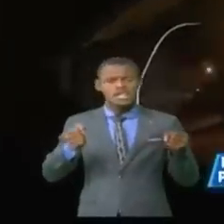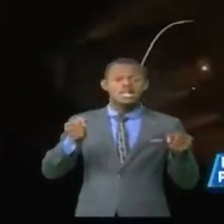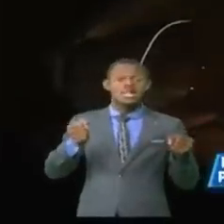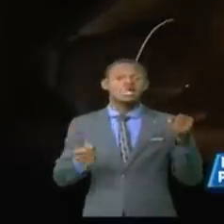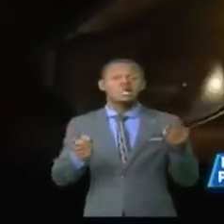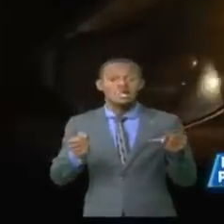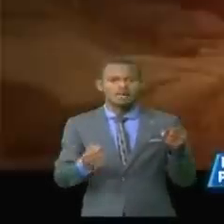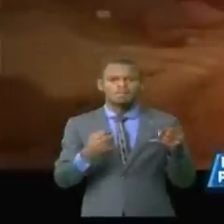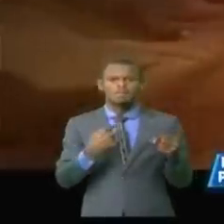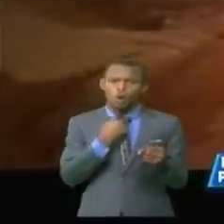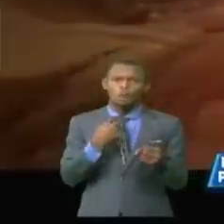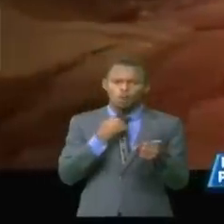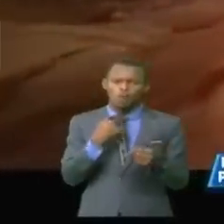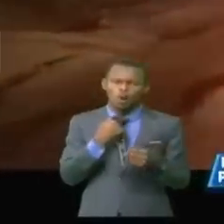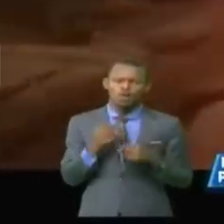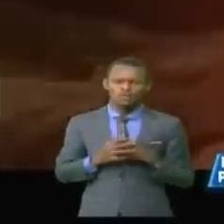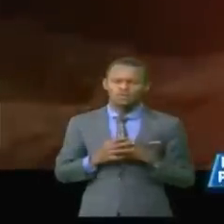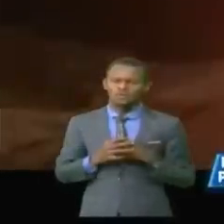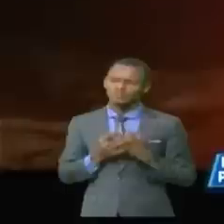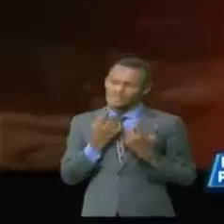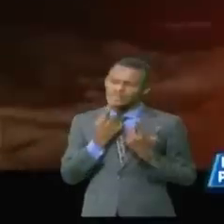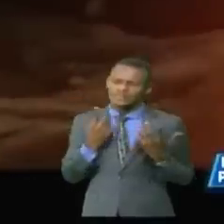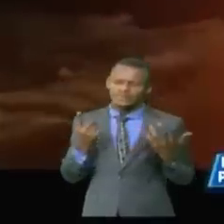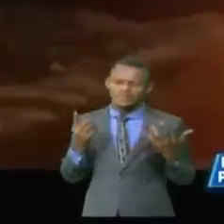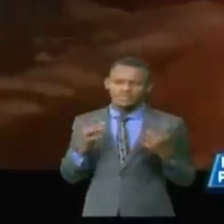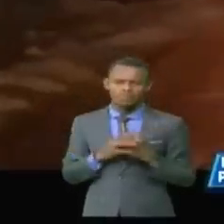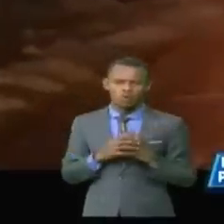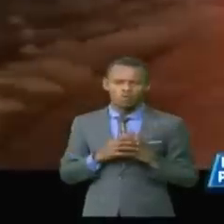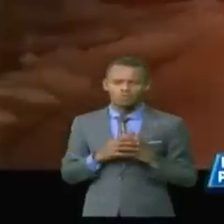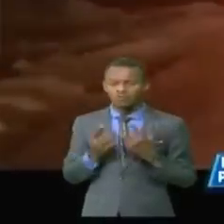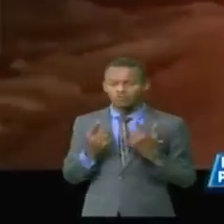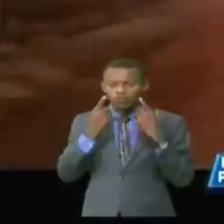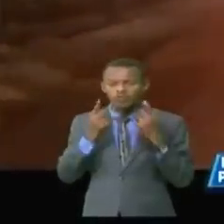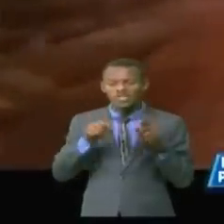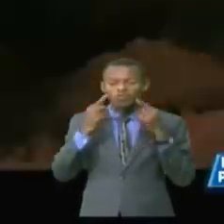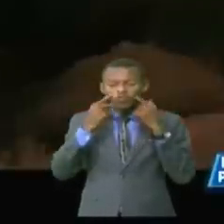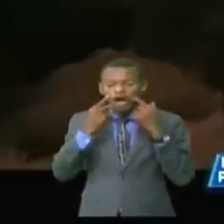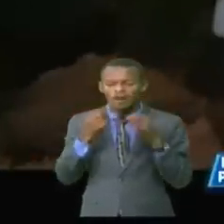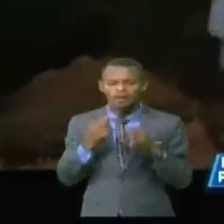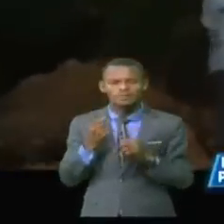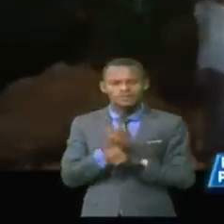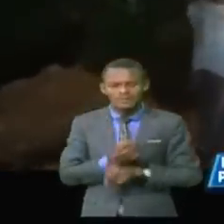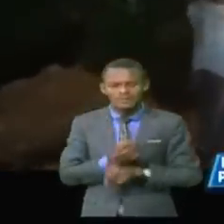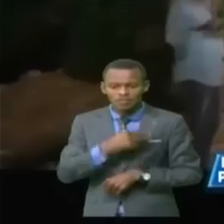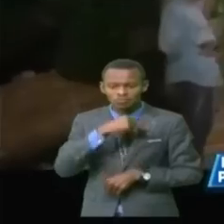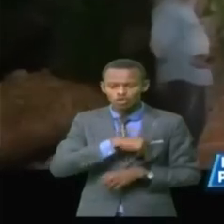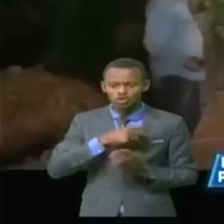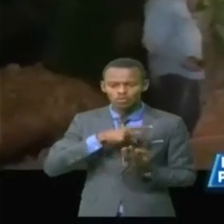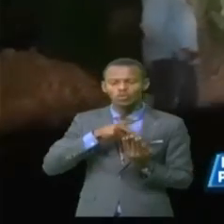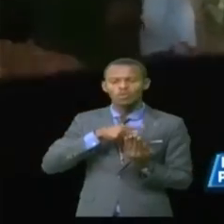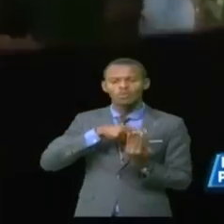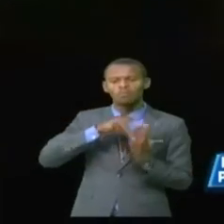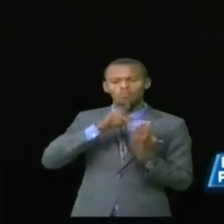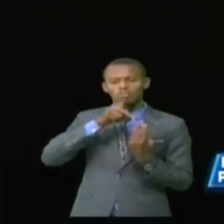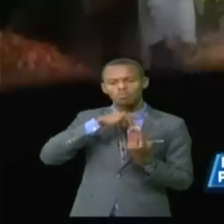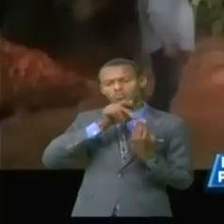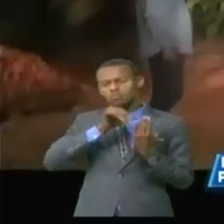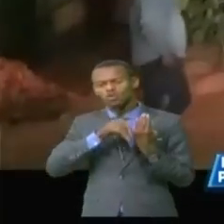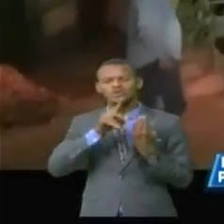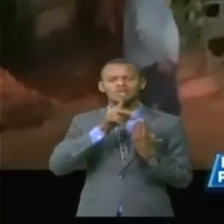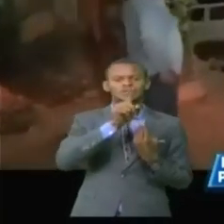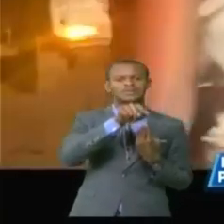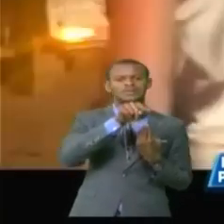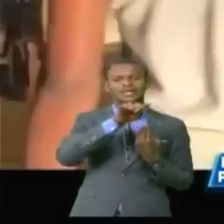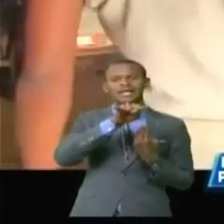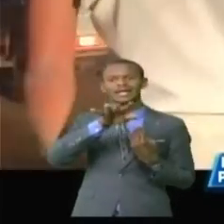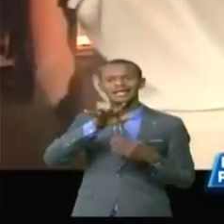PEDEL 145 territoires, conduite par la ministre d'État, ministre du Plan, s'est fait mesurer devant l'obstacle. Les guides ont